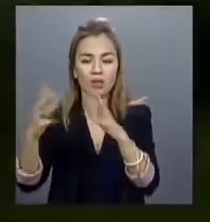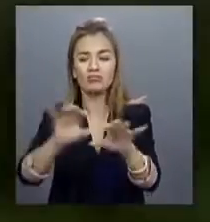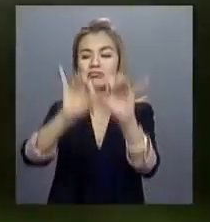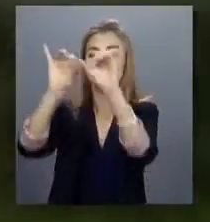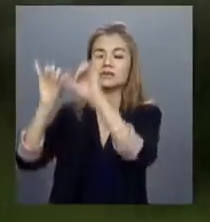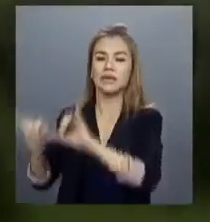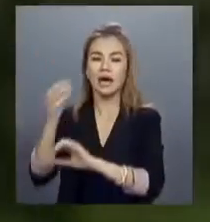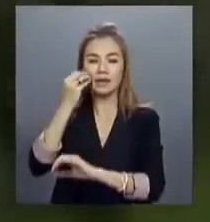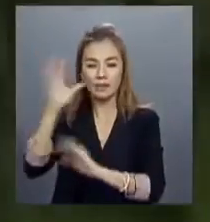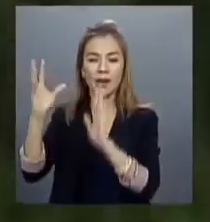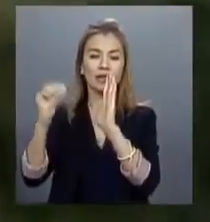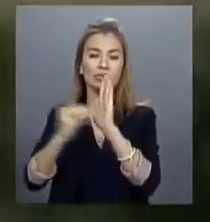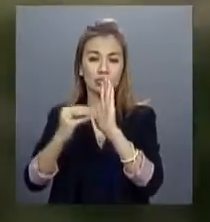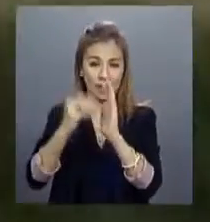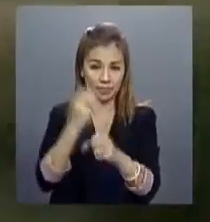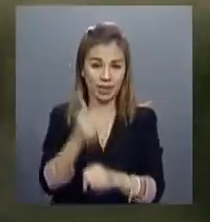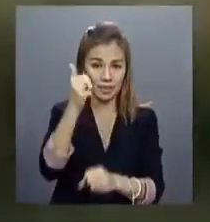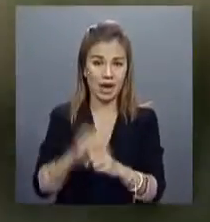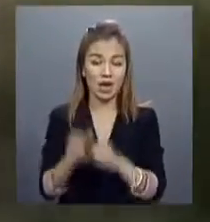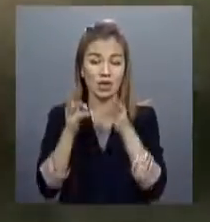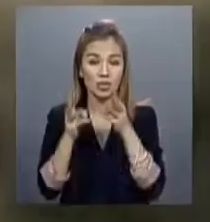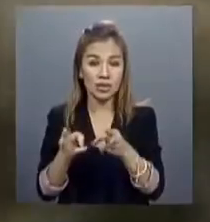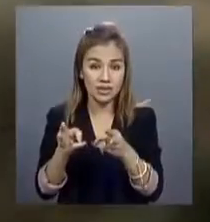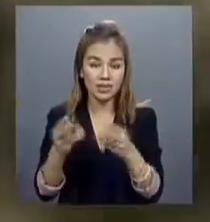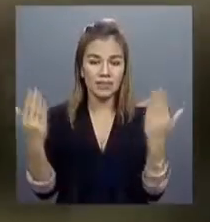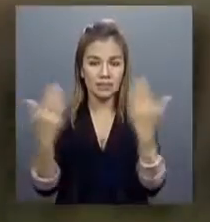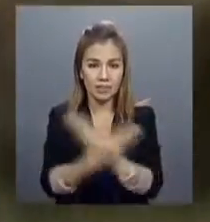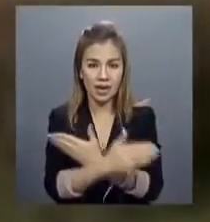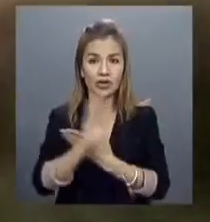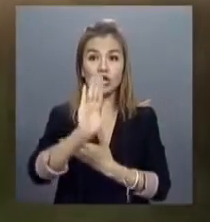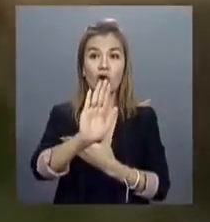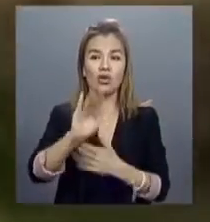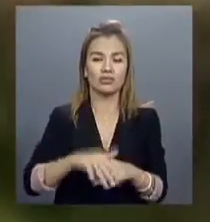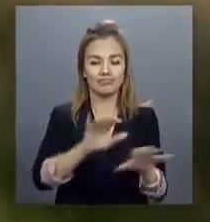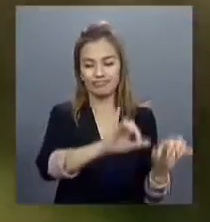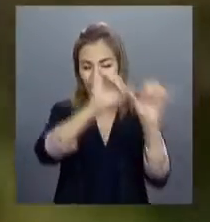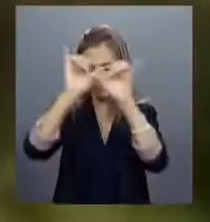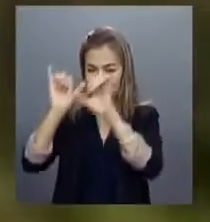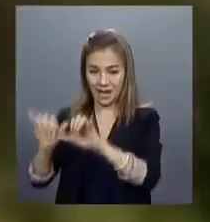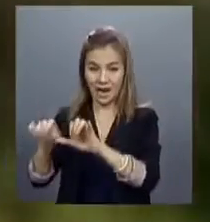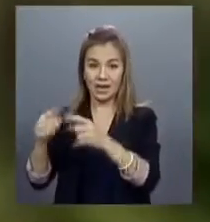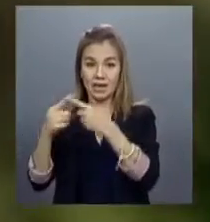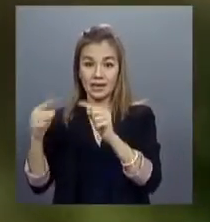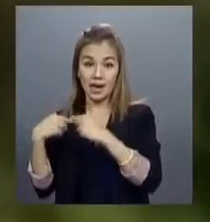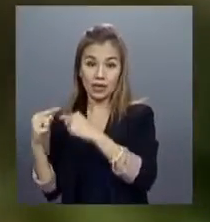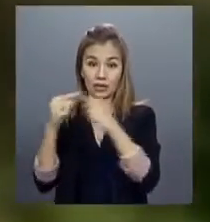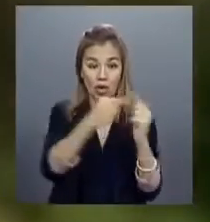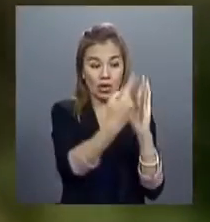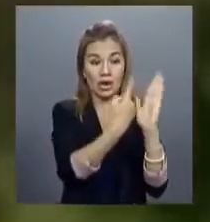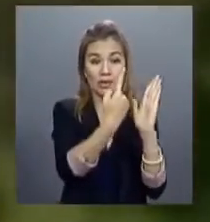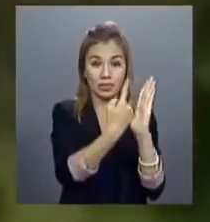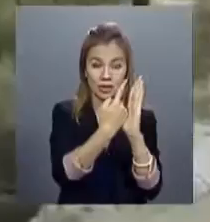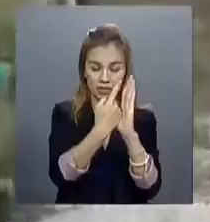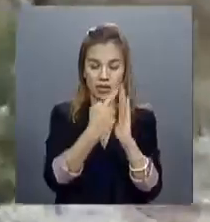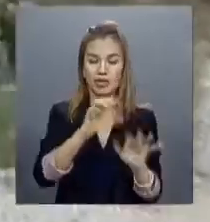เดินทางกลับกรุงเทพมหานครโดยขบวนรถเที่ยวล่องที่สถานีวัดงิ้วรายแต่หากจะเดินทางต่อไปนะก็ต้องเดินทางไปกับ